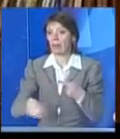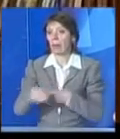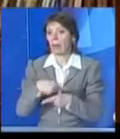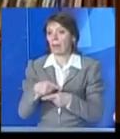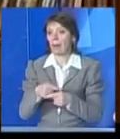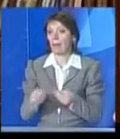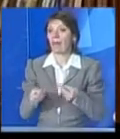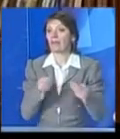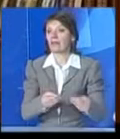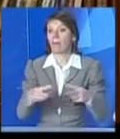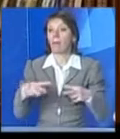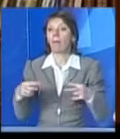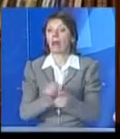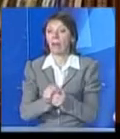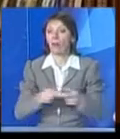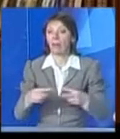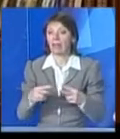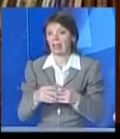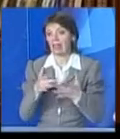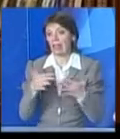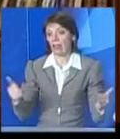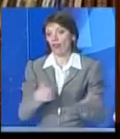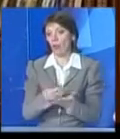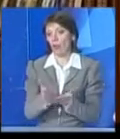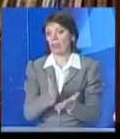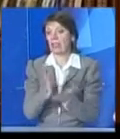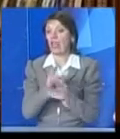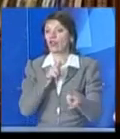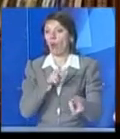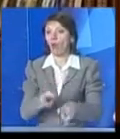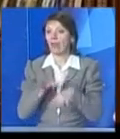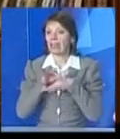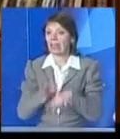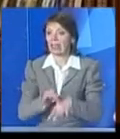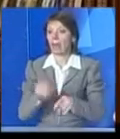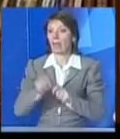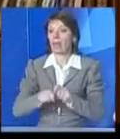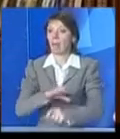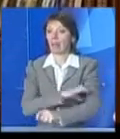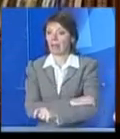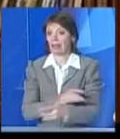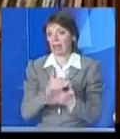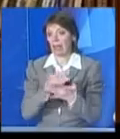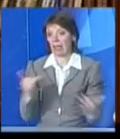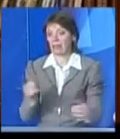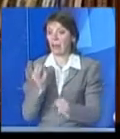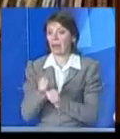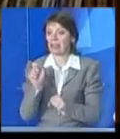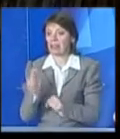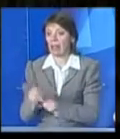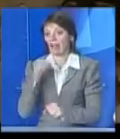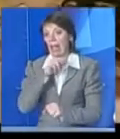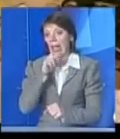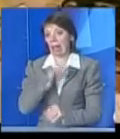прання білизни, гігієнічні різні послуги, це є догляд за тілом, вимірювання тиску, різні призначення